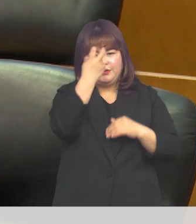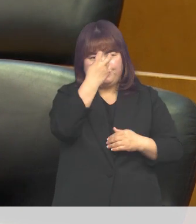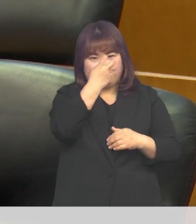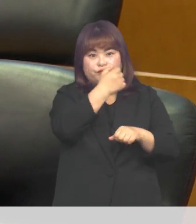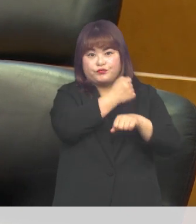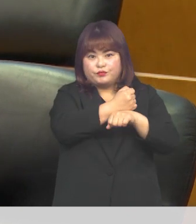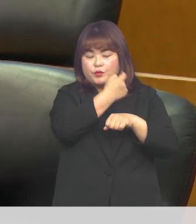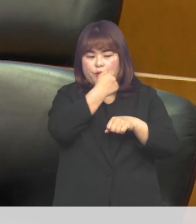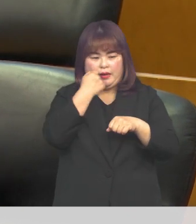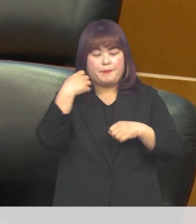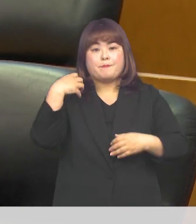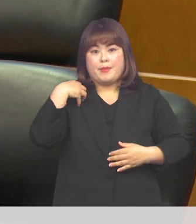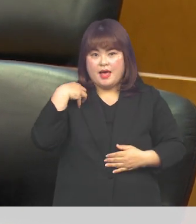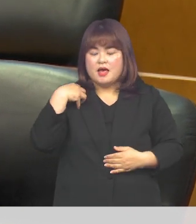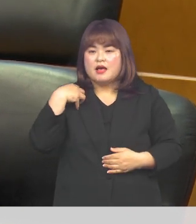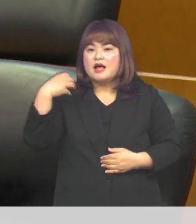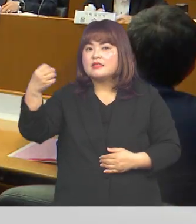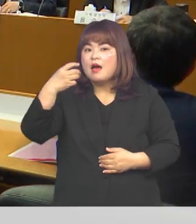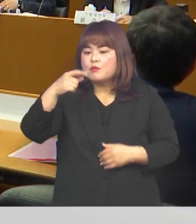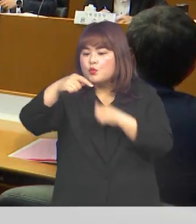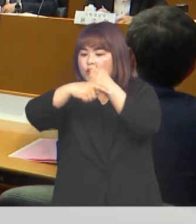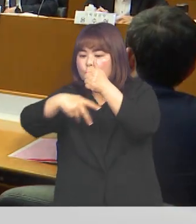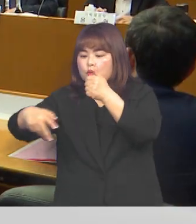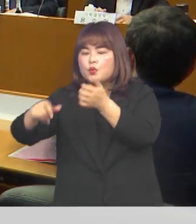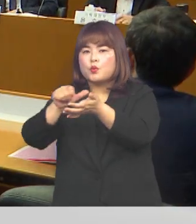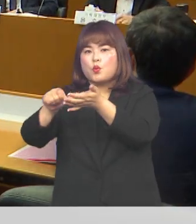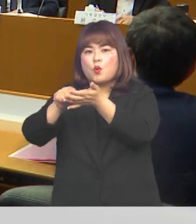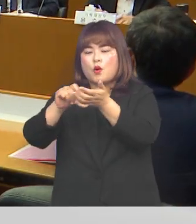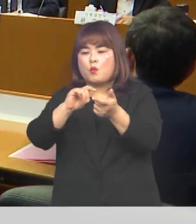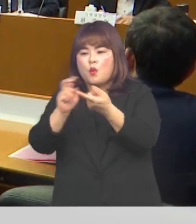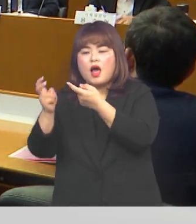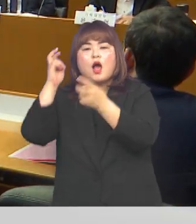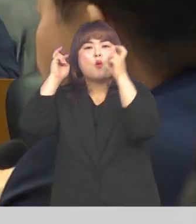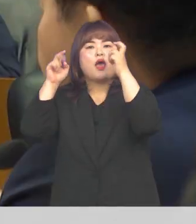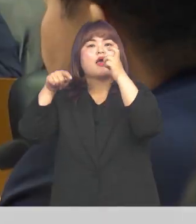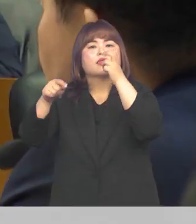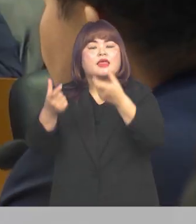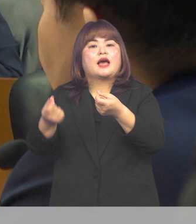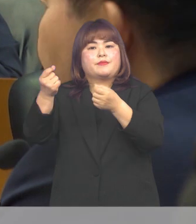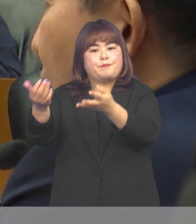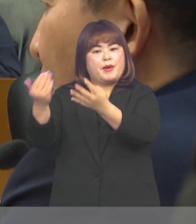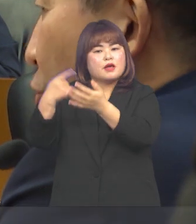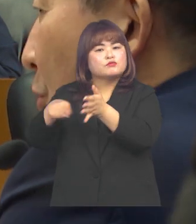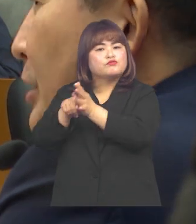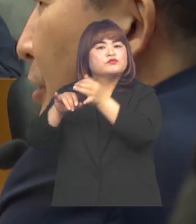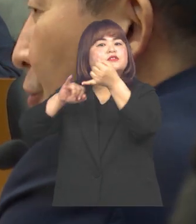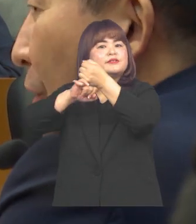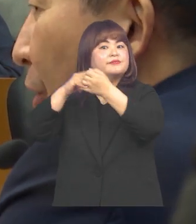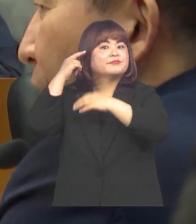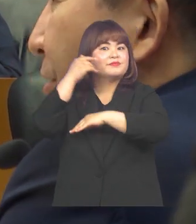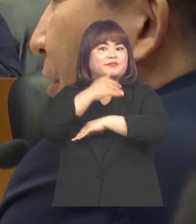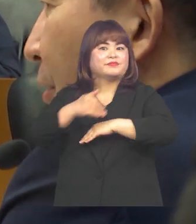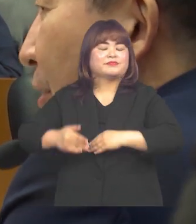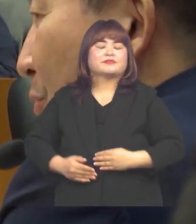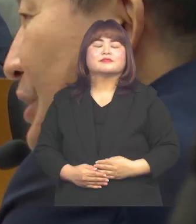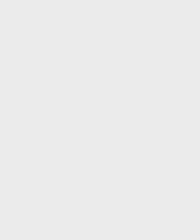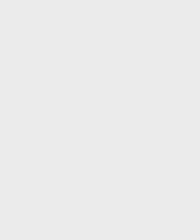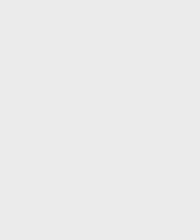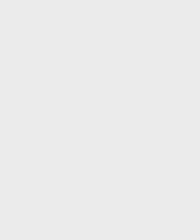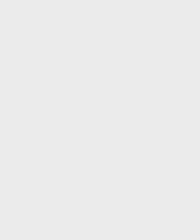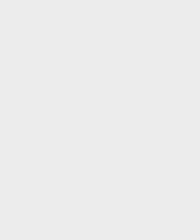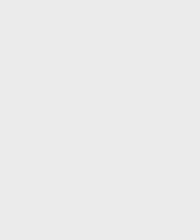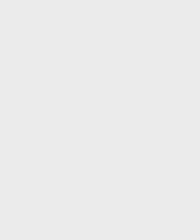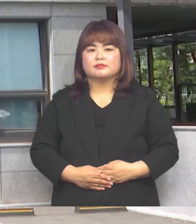등의 업무를 담당하고 삼성전자는 소부장 기업 등 협력기업 유치에 적극 협조하기로 약속했습니다.